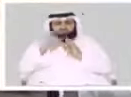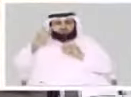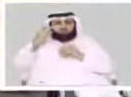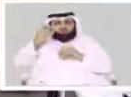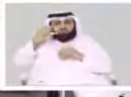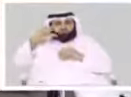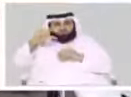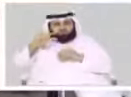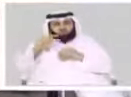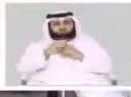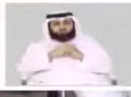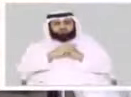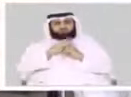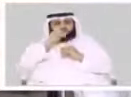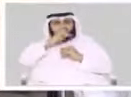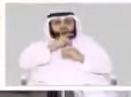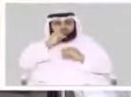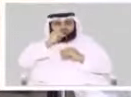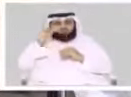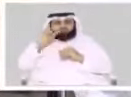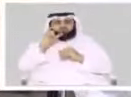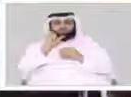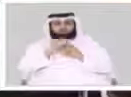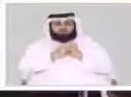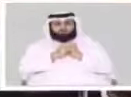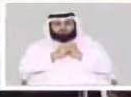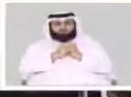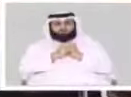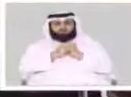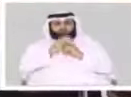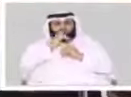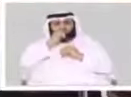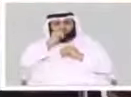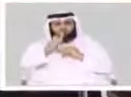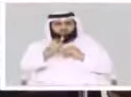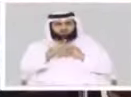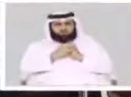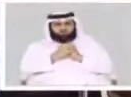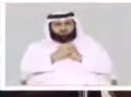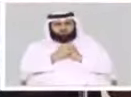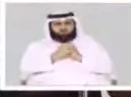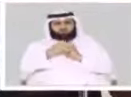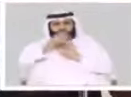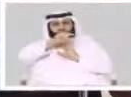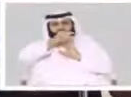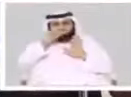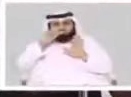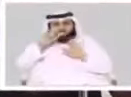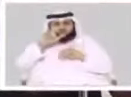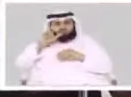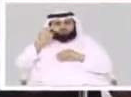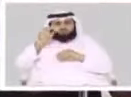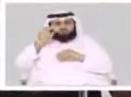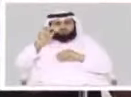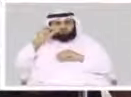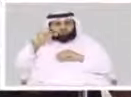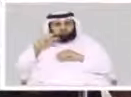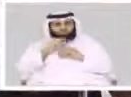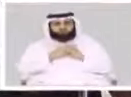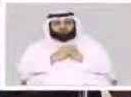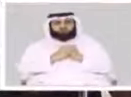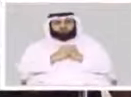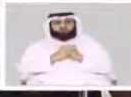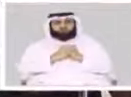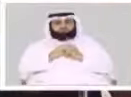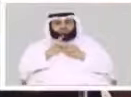العقود في الشريعة الإسلامية. نحن حينما نقول هذه سورة العقود نجد